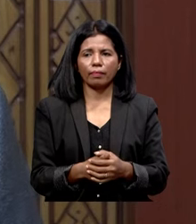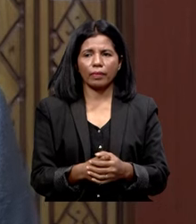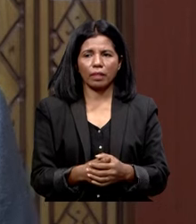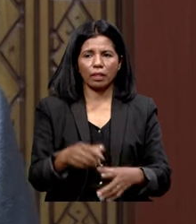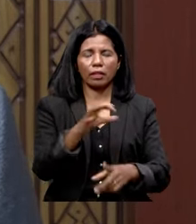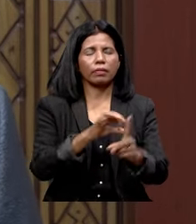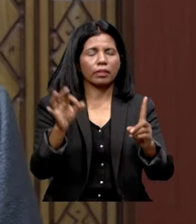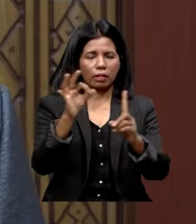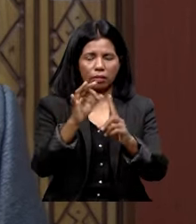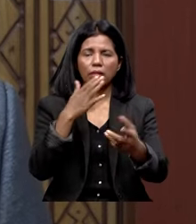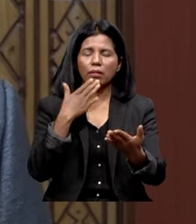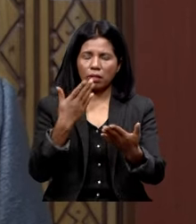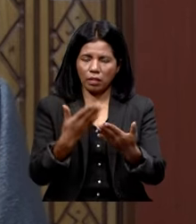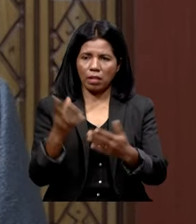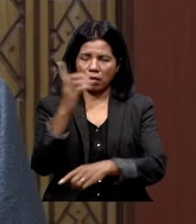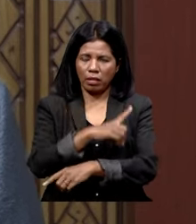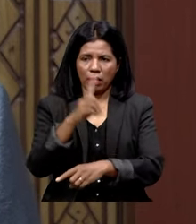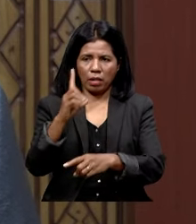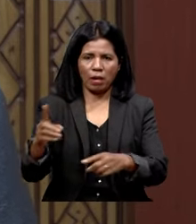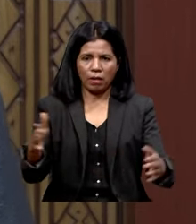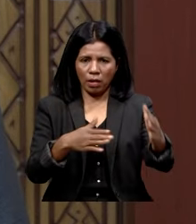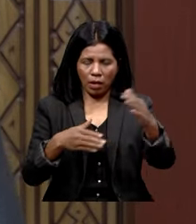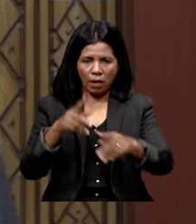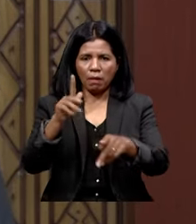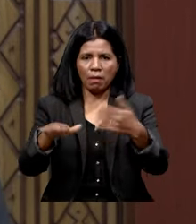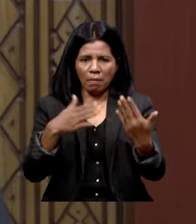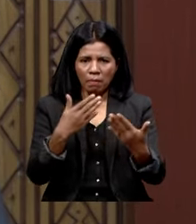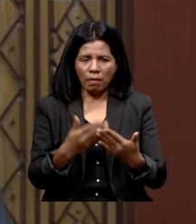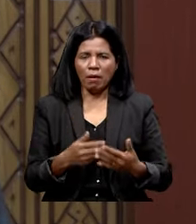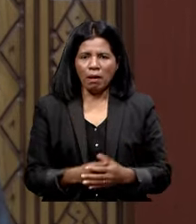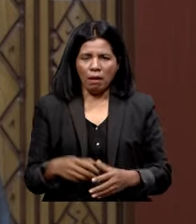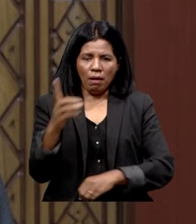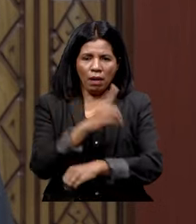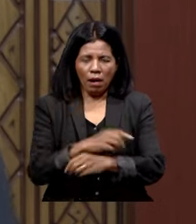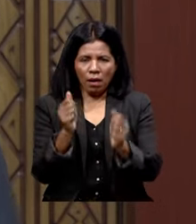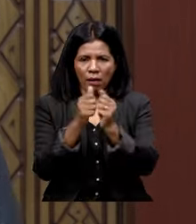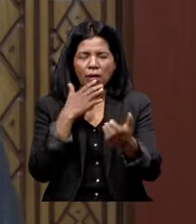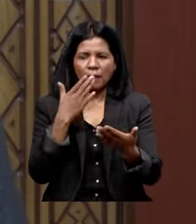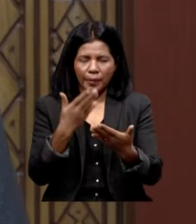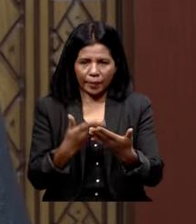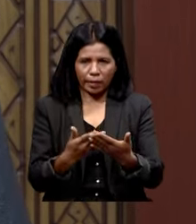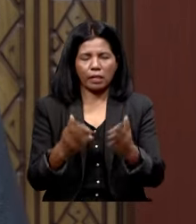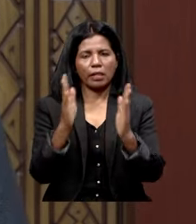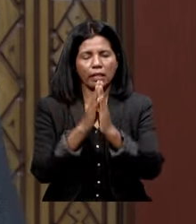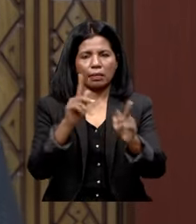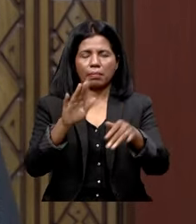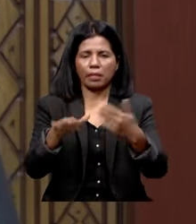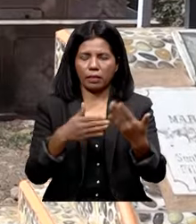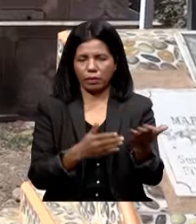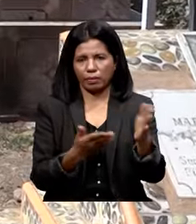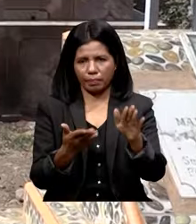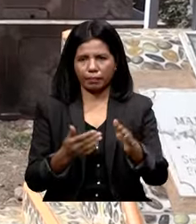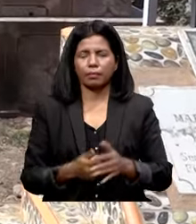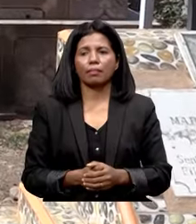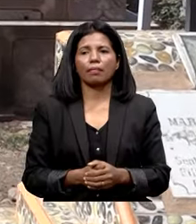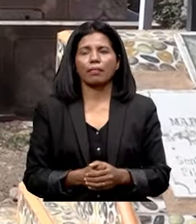finado ne tinghal duni lorong ini dan ebe bel halibur emahoto iha lorong dan ebe hodi reza baita ne mate biansira. Lorong rua fulan November